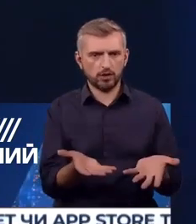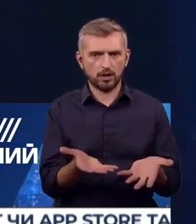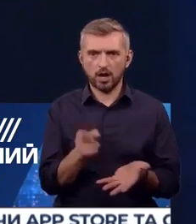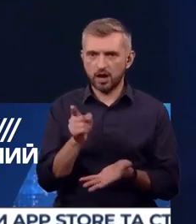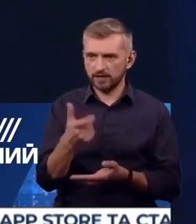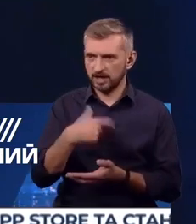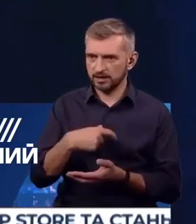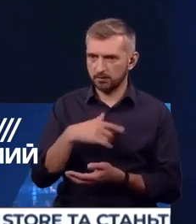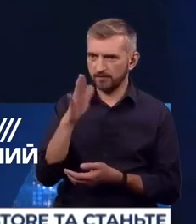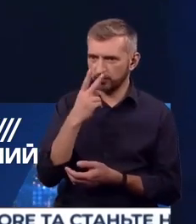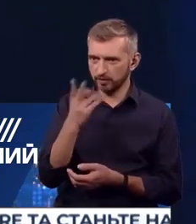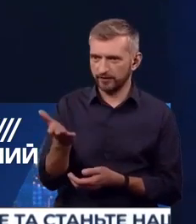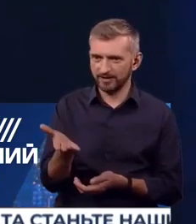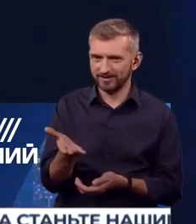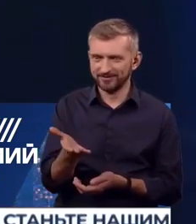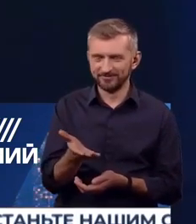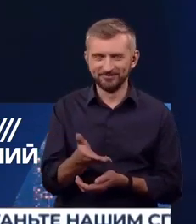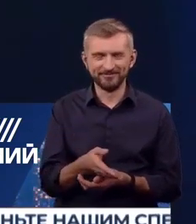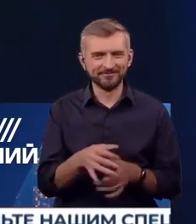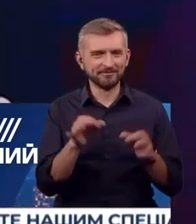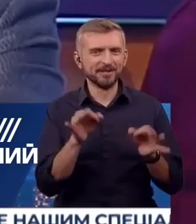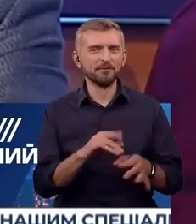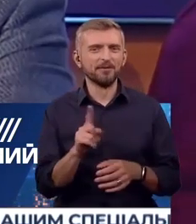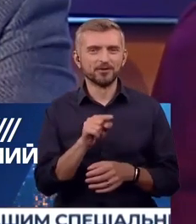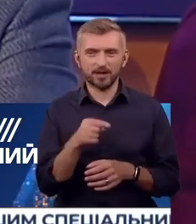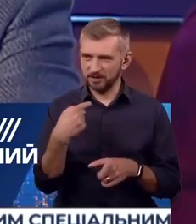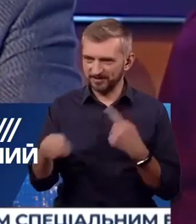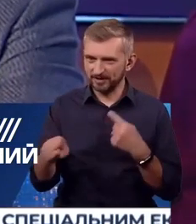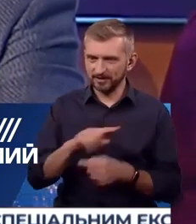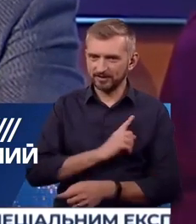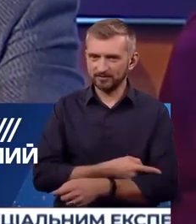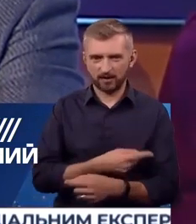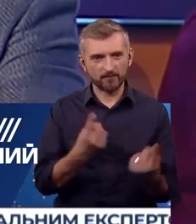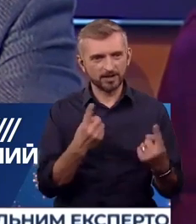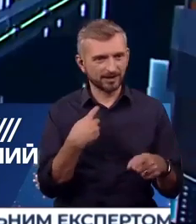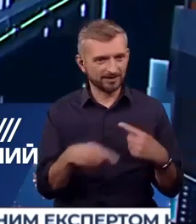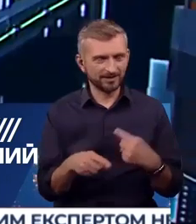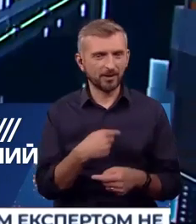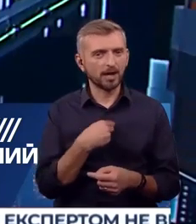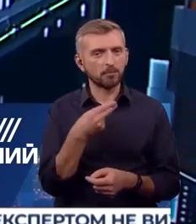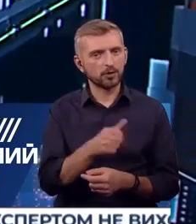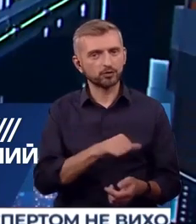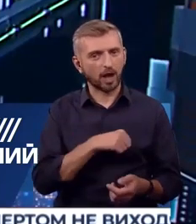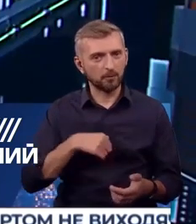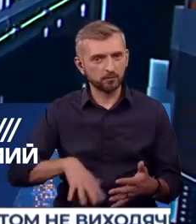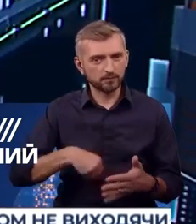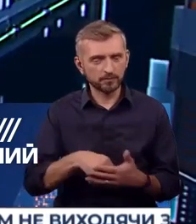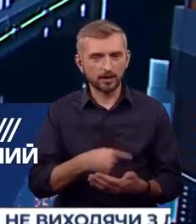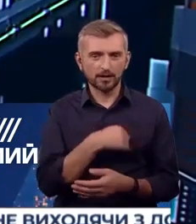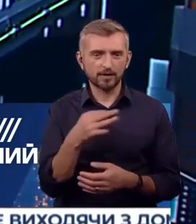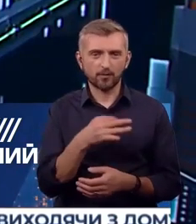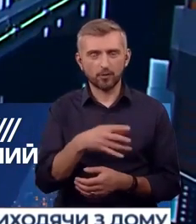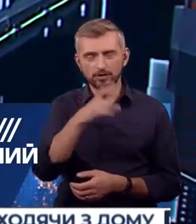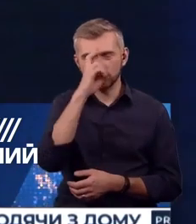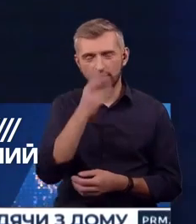на себе у дзеркало дивились? Безумовно, що ранку. Що, там різниця велика? І велика. Я плачу сам. І я ніколи